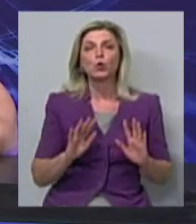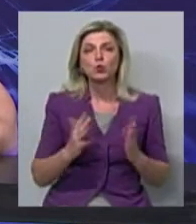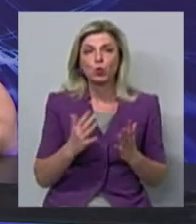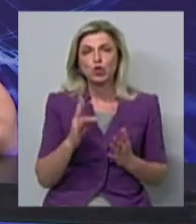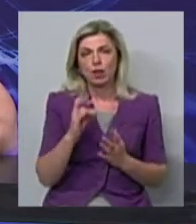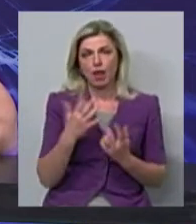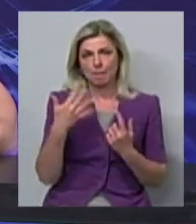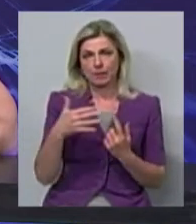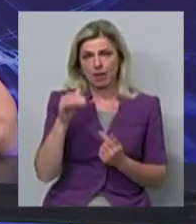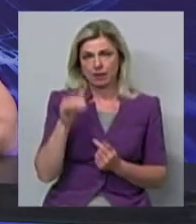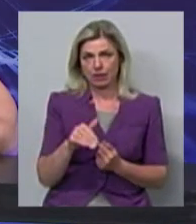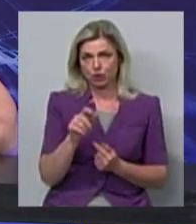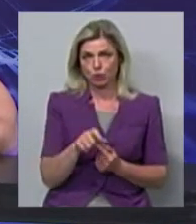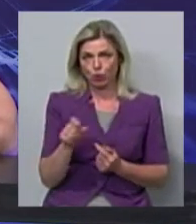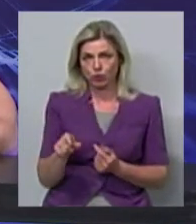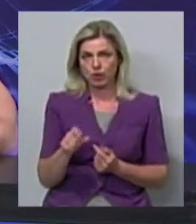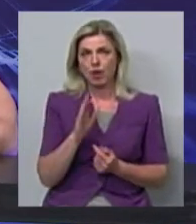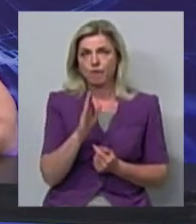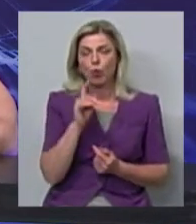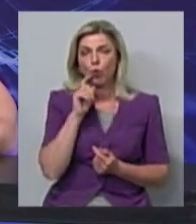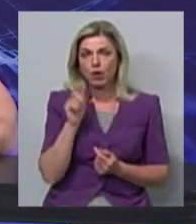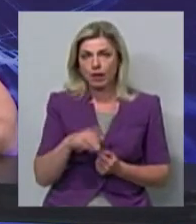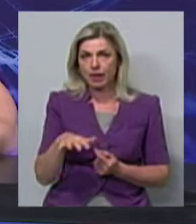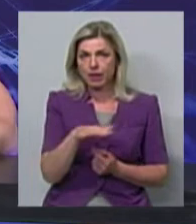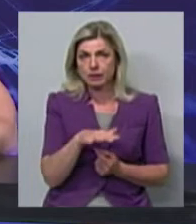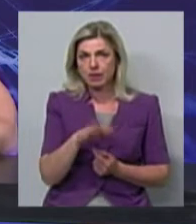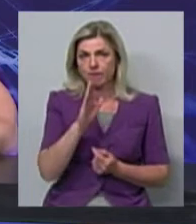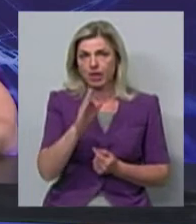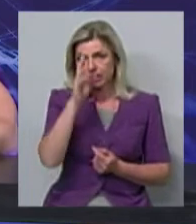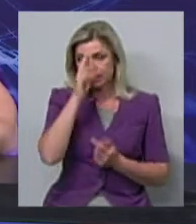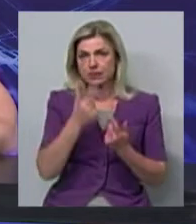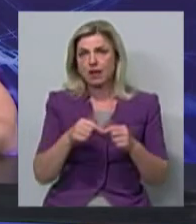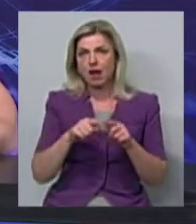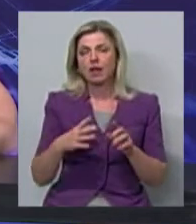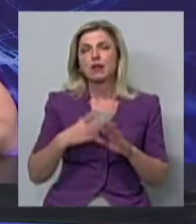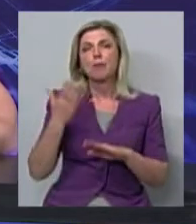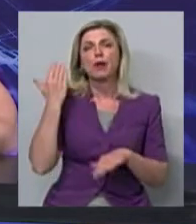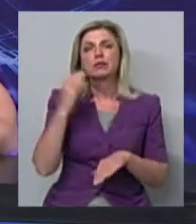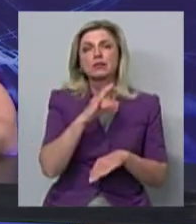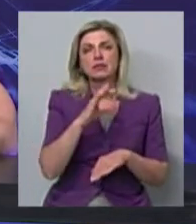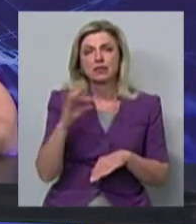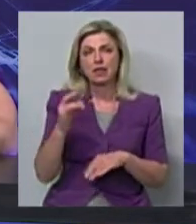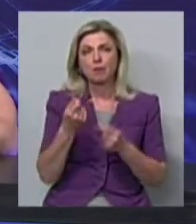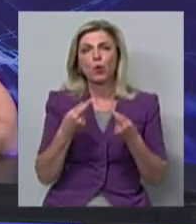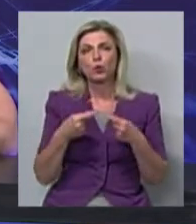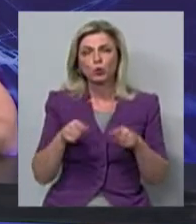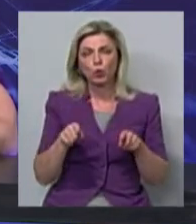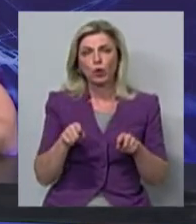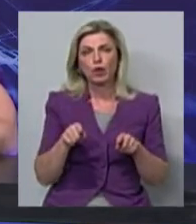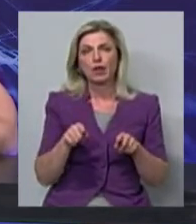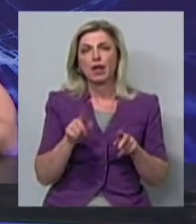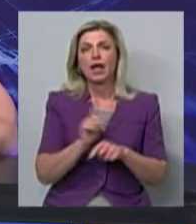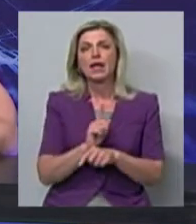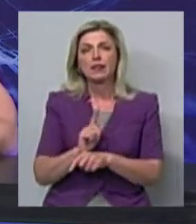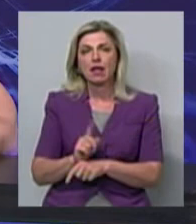50 тисяч. В Украине, в странах бывшего Советского Союза, немножечко другие критерии. У нас